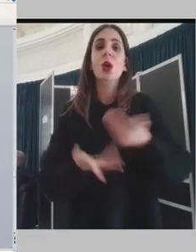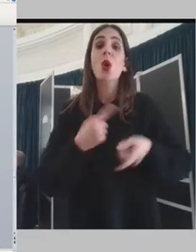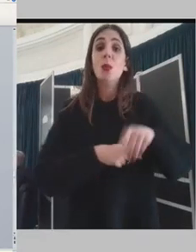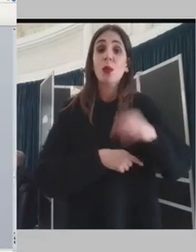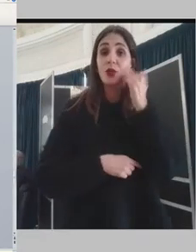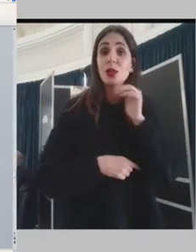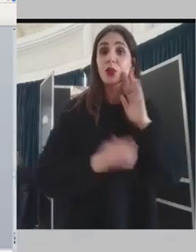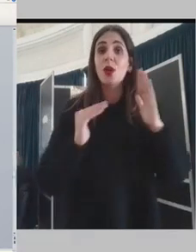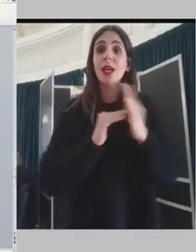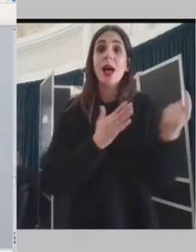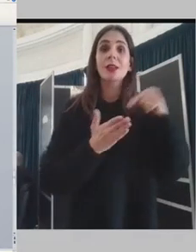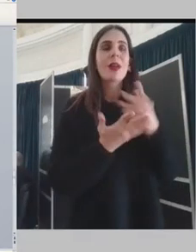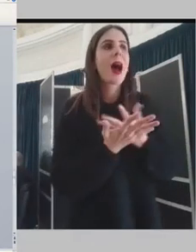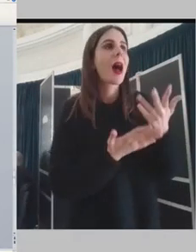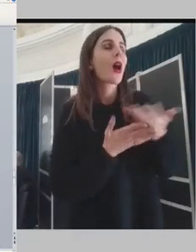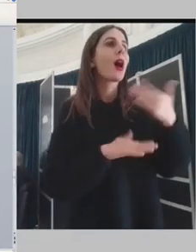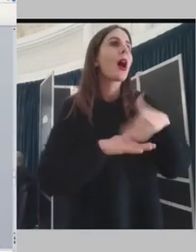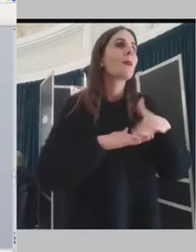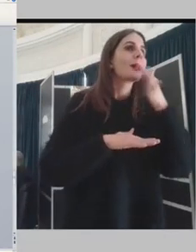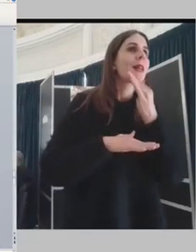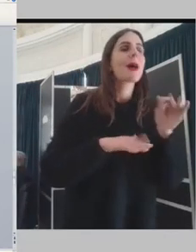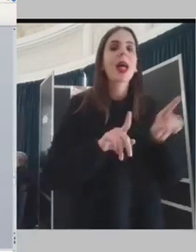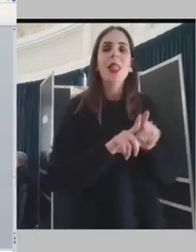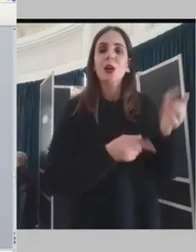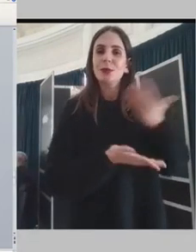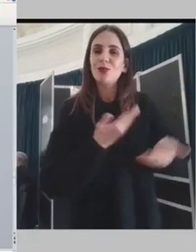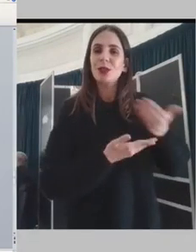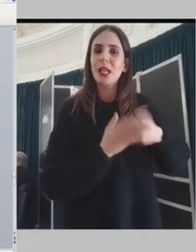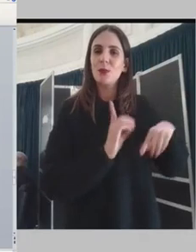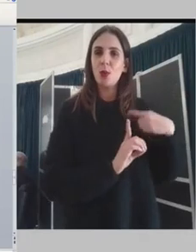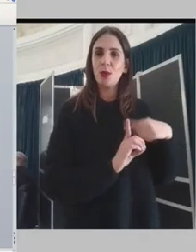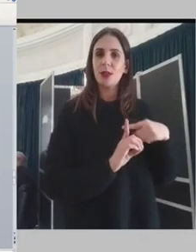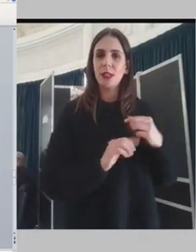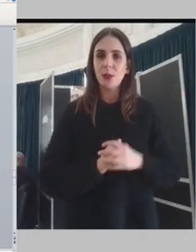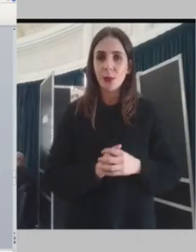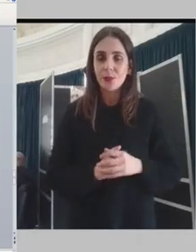famiglia. La formazione è